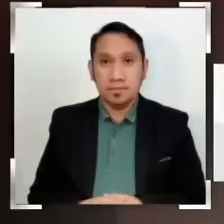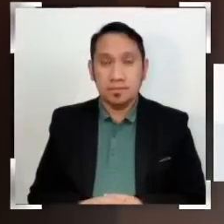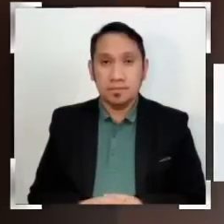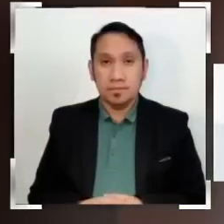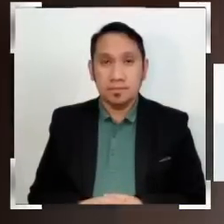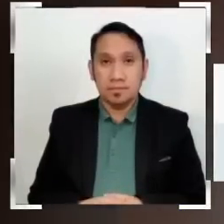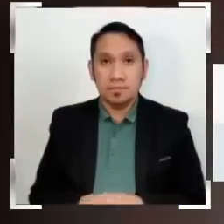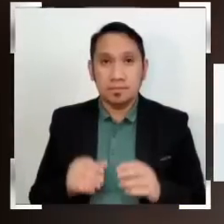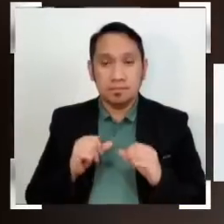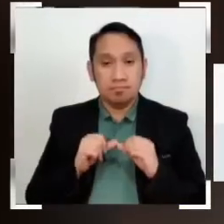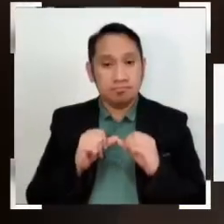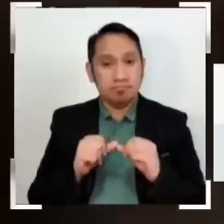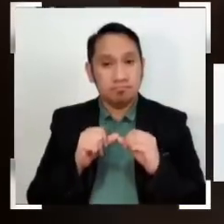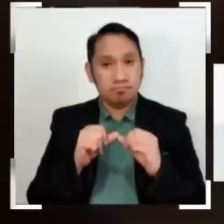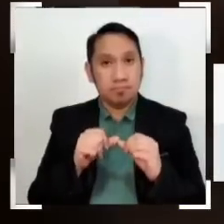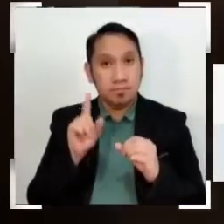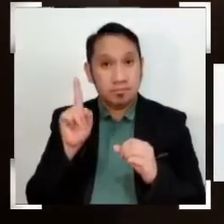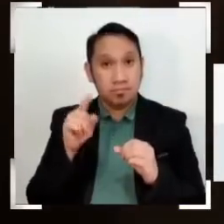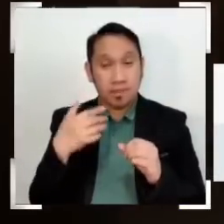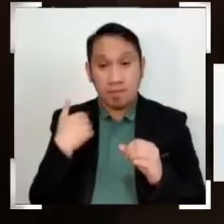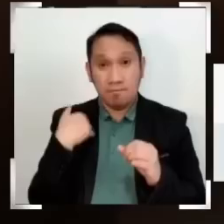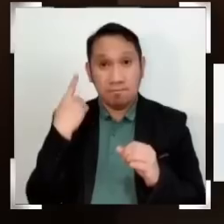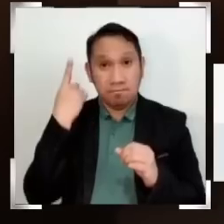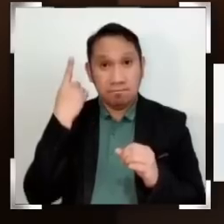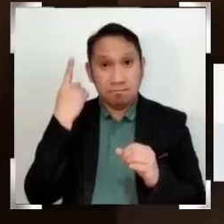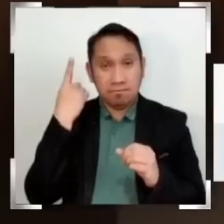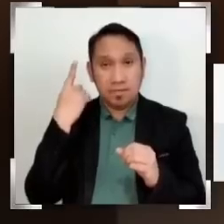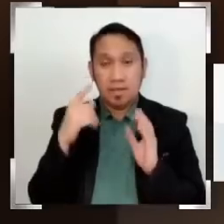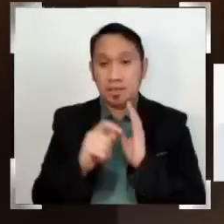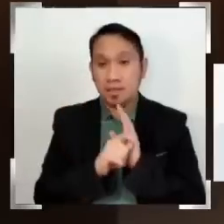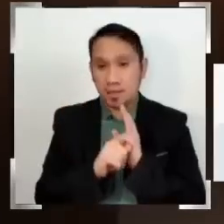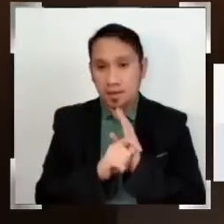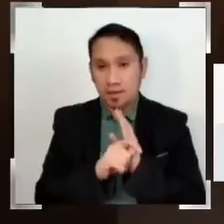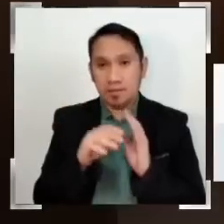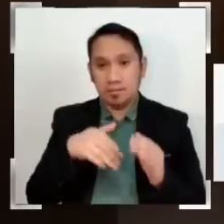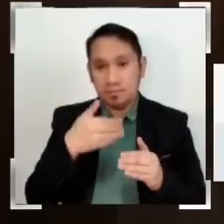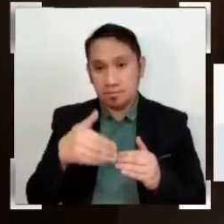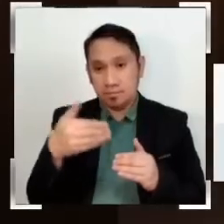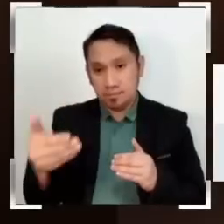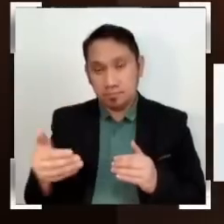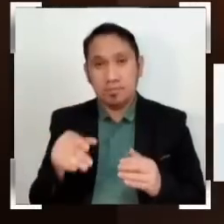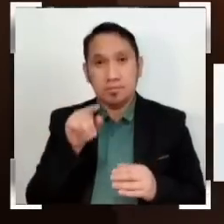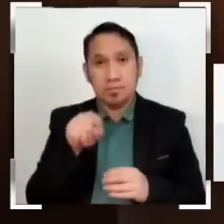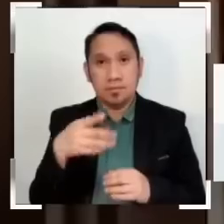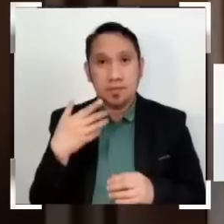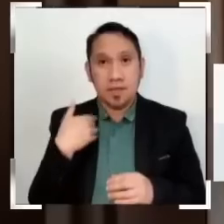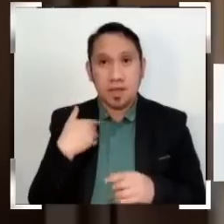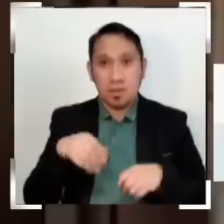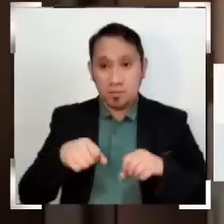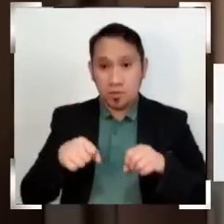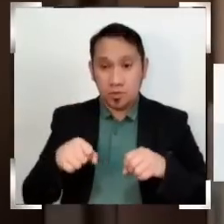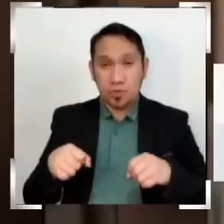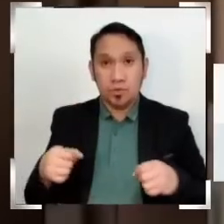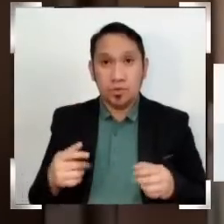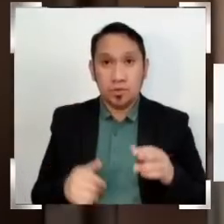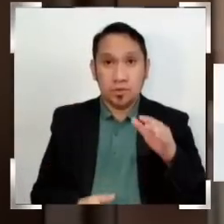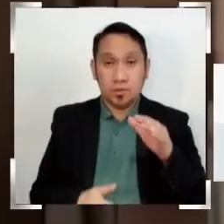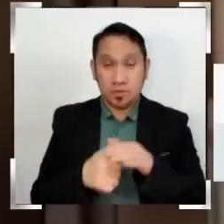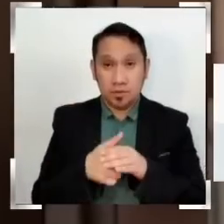Sunod-sunod na dumaan ang mga truck sa bahaging ito ng Cuenca, Batangas nang sumulpot ang isang motorsiklo. Ang